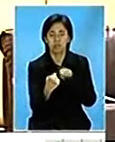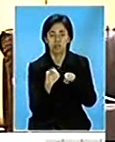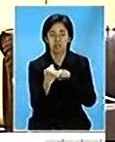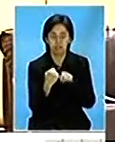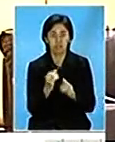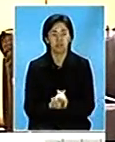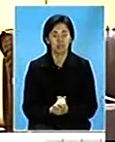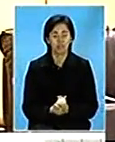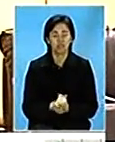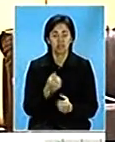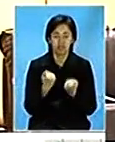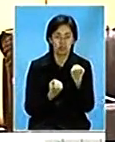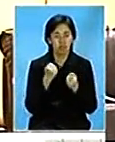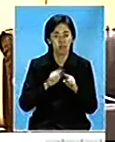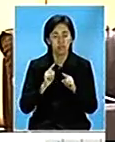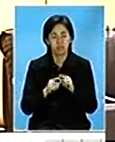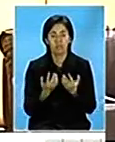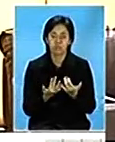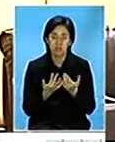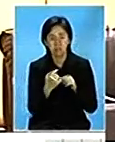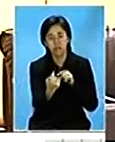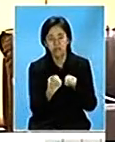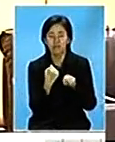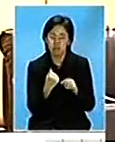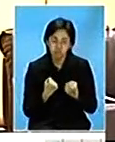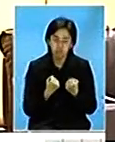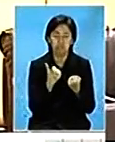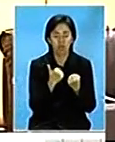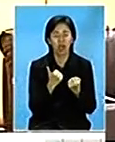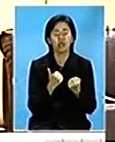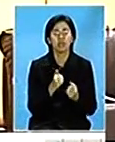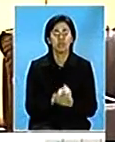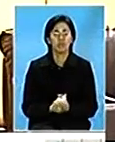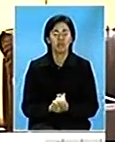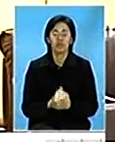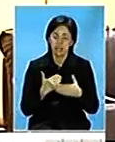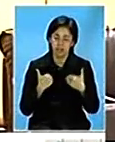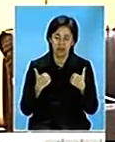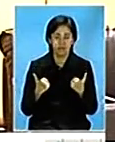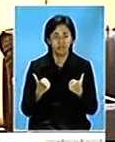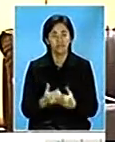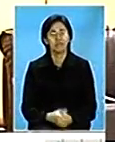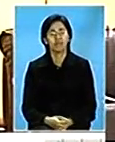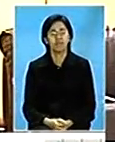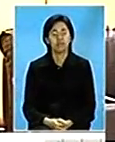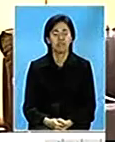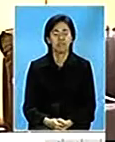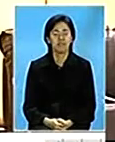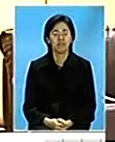พาหนะก็สามารถพอที่จะเดินได้ถึงกันได้โดยสะดวก